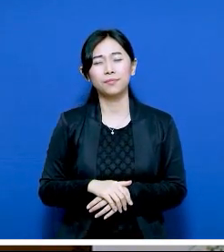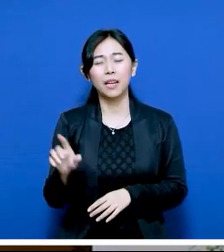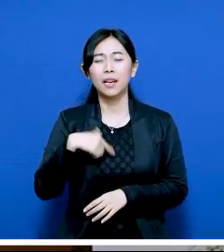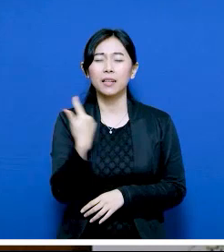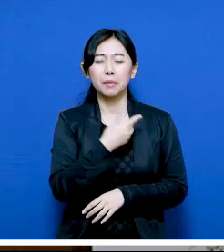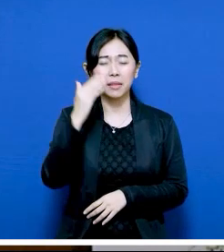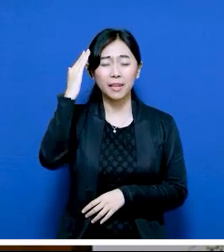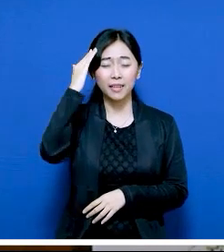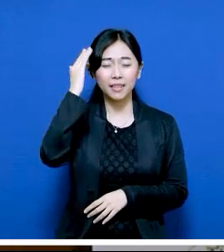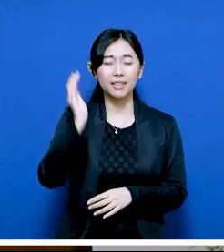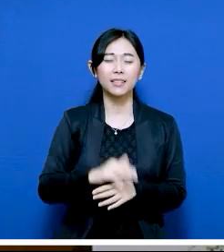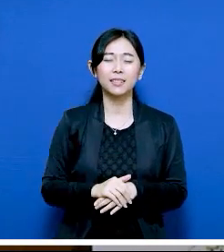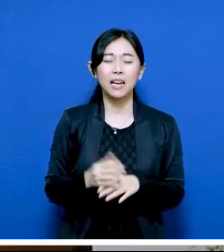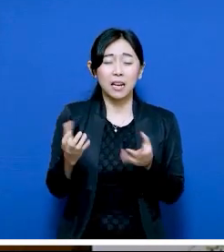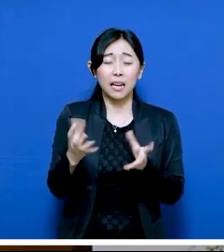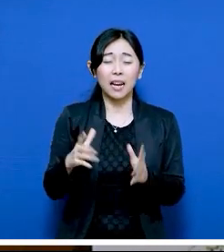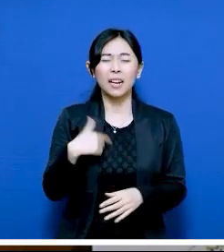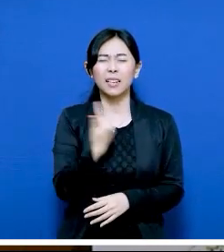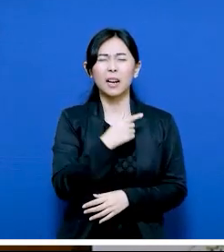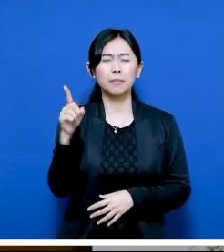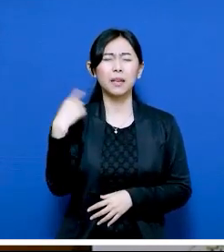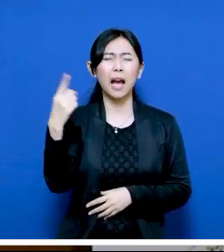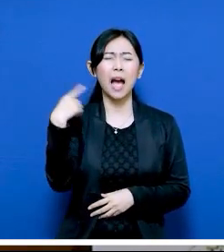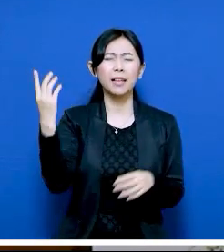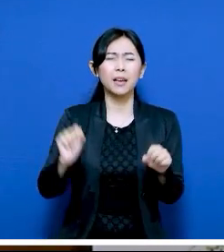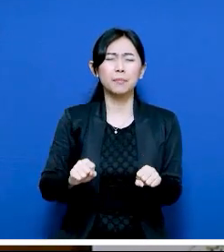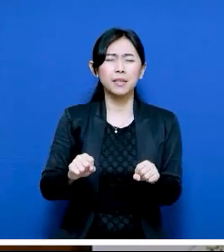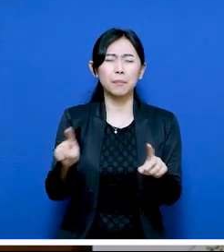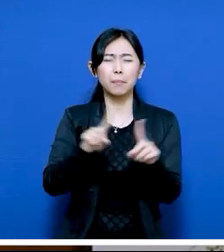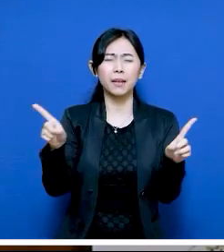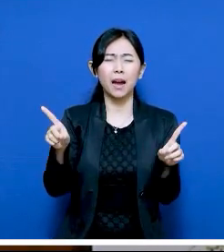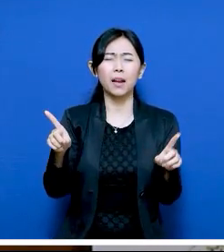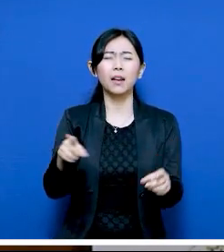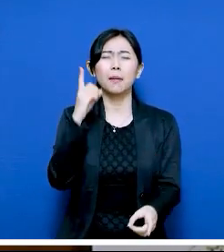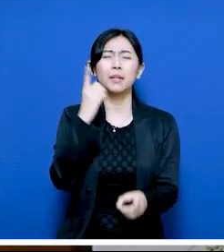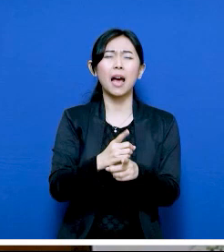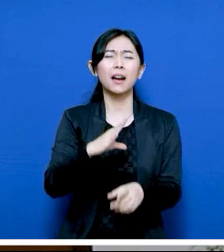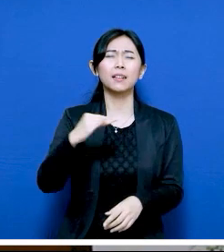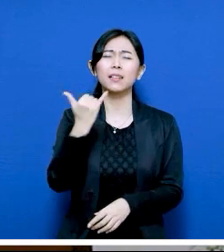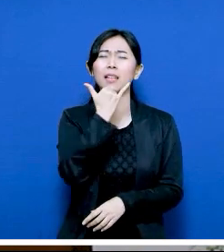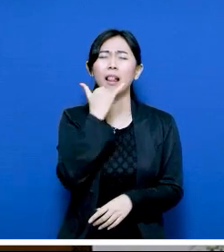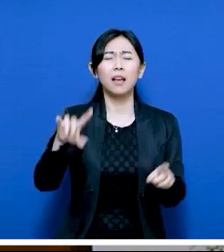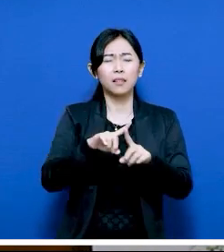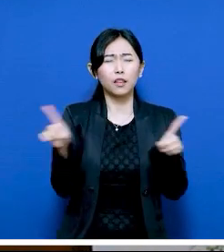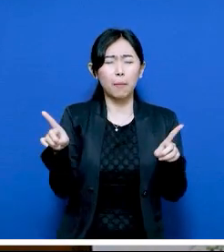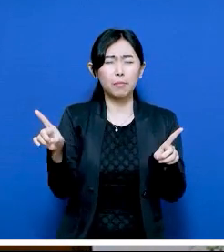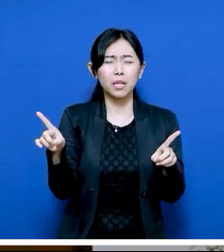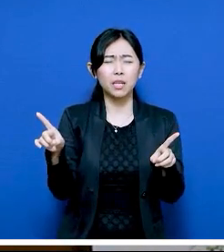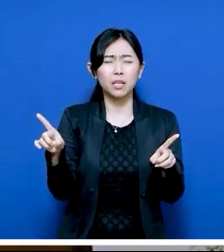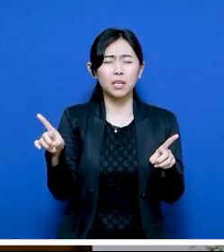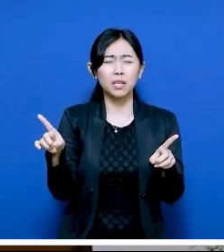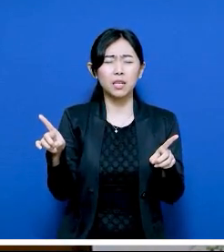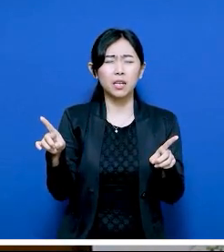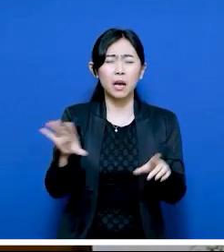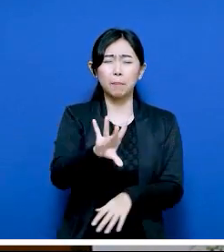Kami menyadari terkadang kami hanya dapat membedakan yang benar dan salah, namun bersikeras untuk memilih